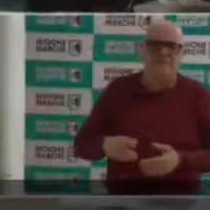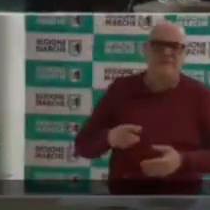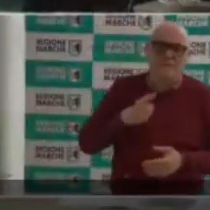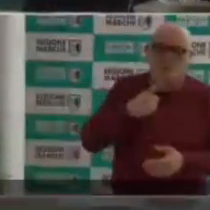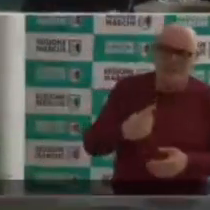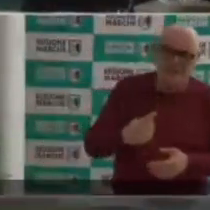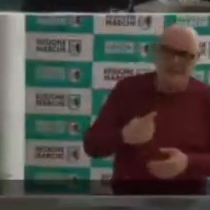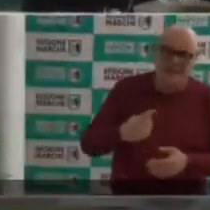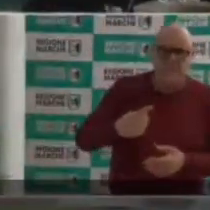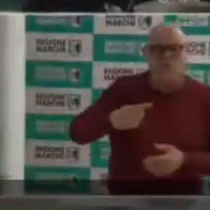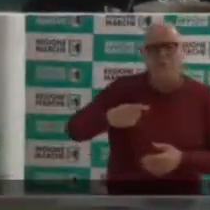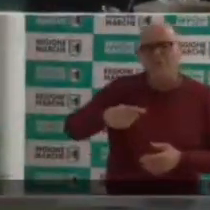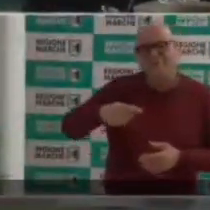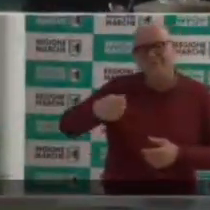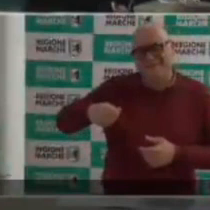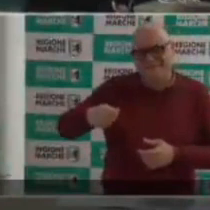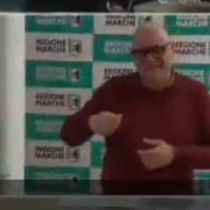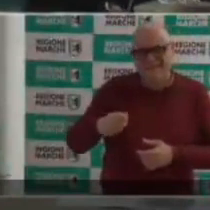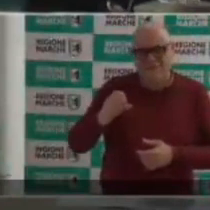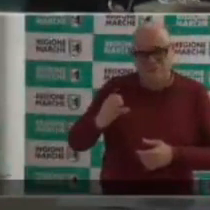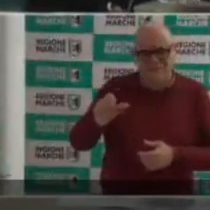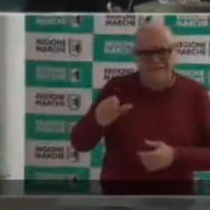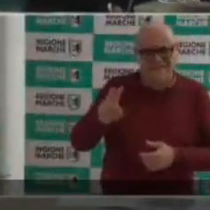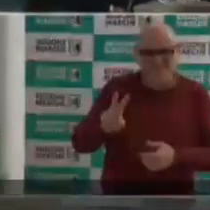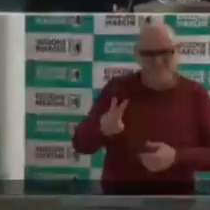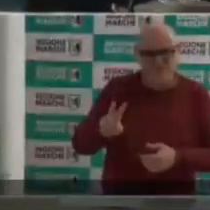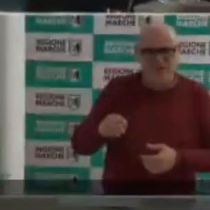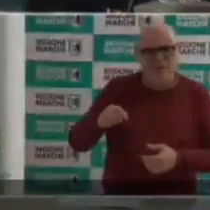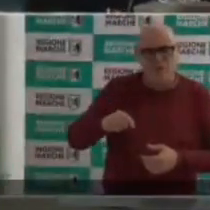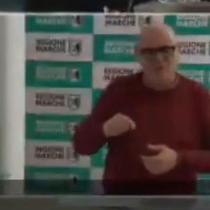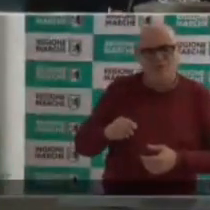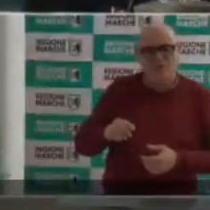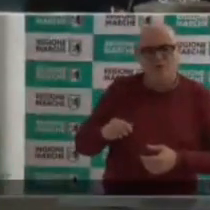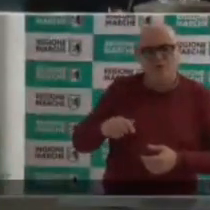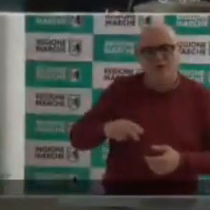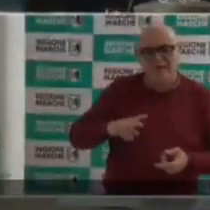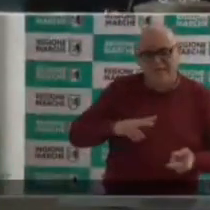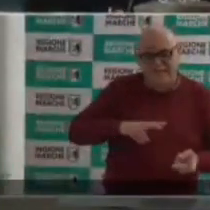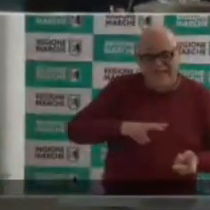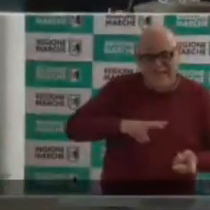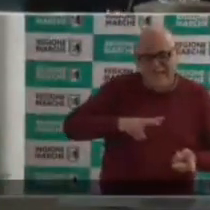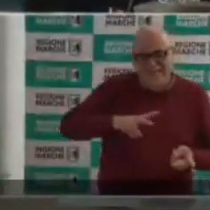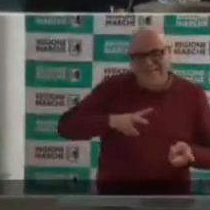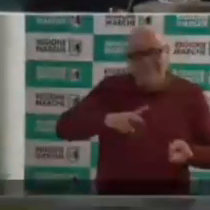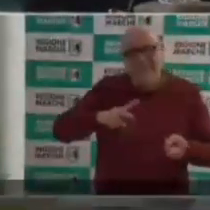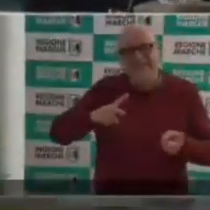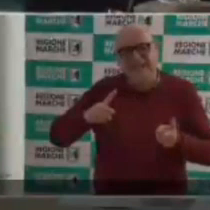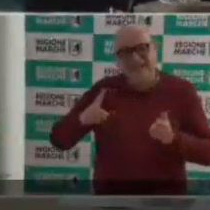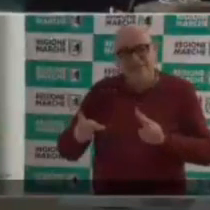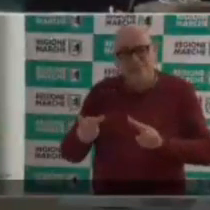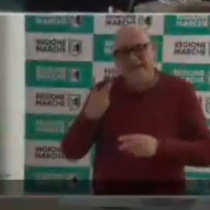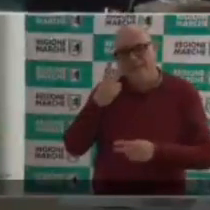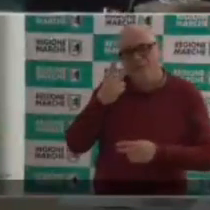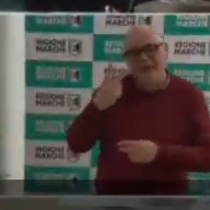nazionale del Centro Servizi di Volontariato, cioè è diventato, io credo, in parte anche grazie a questa progettualità, poi grazie a capacità personale,